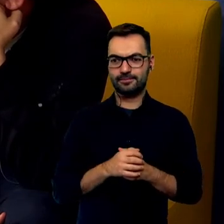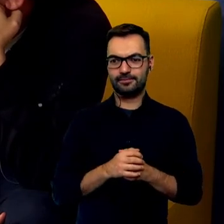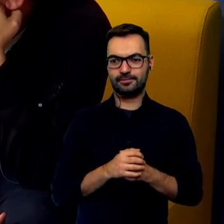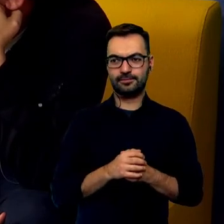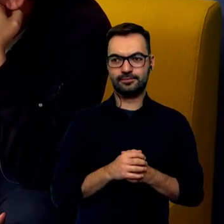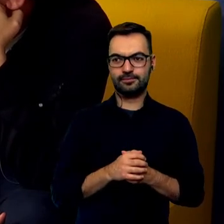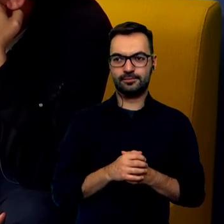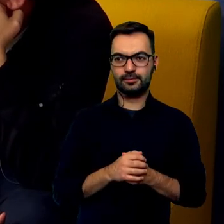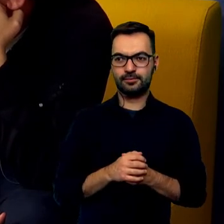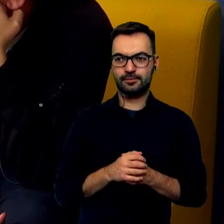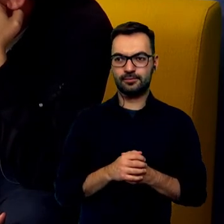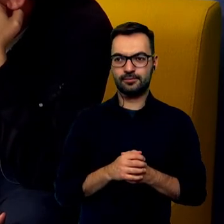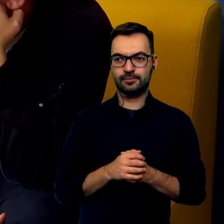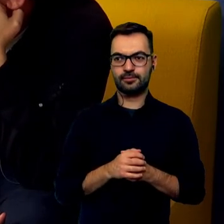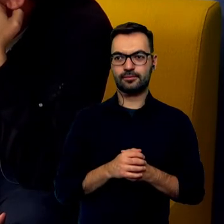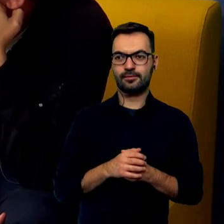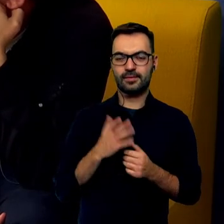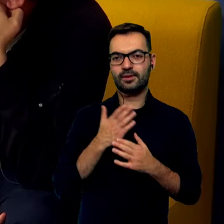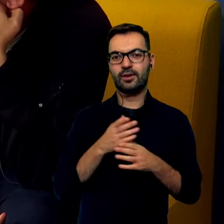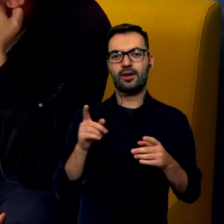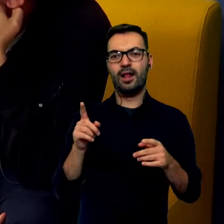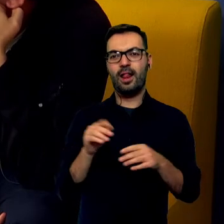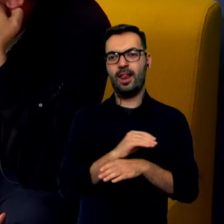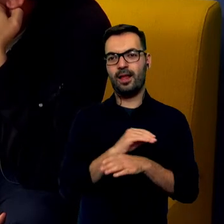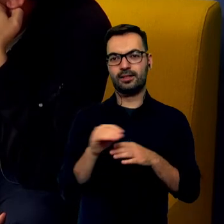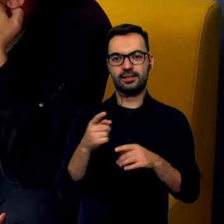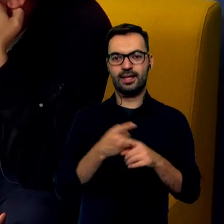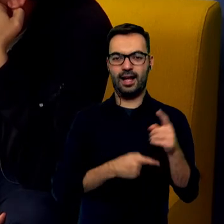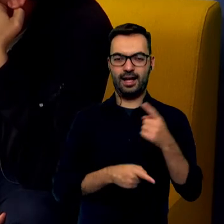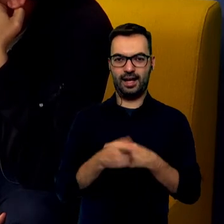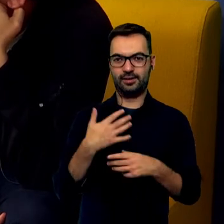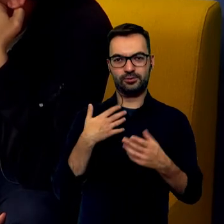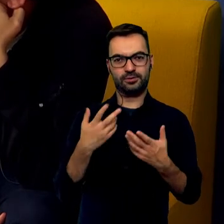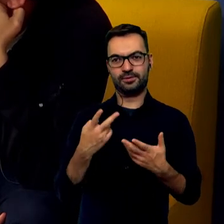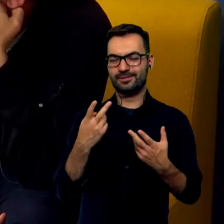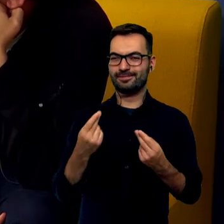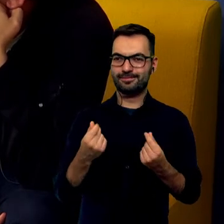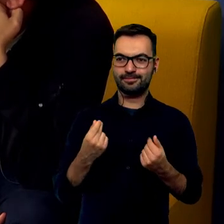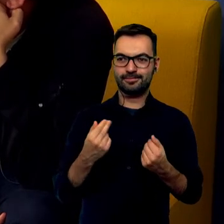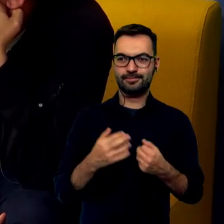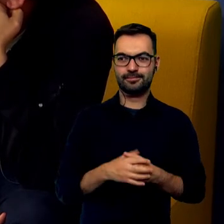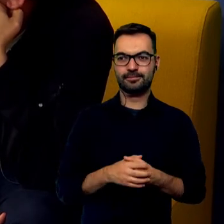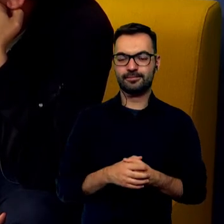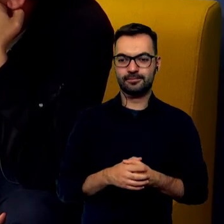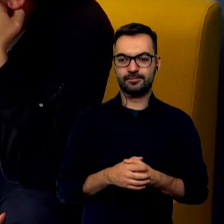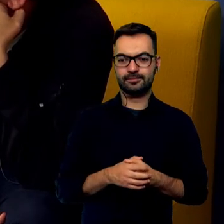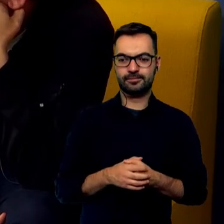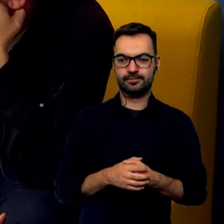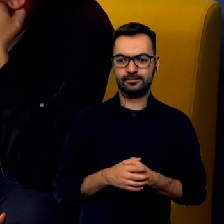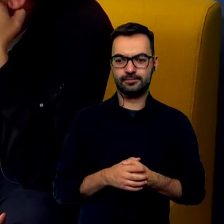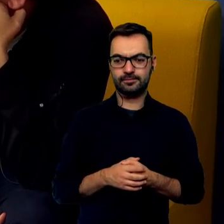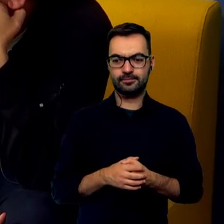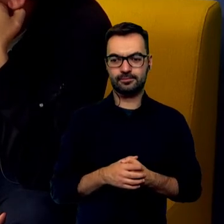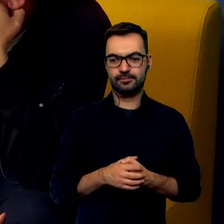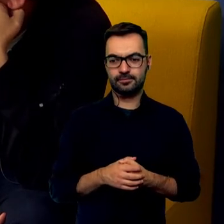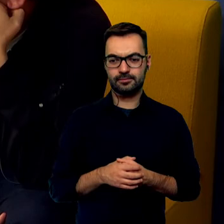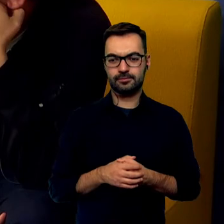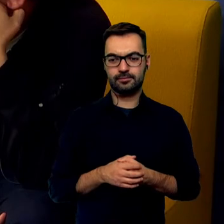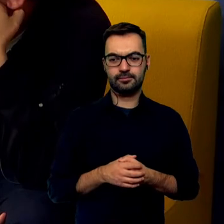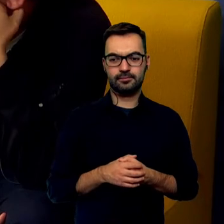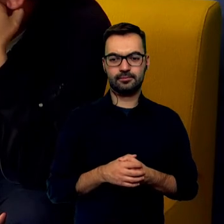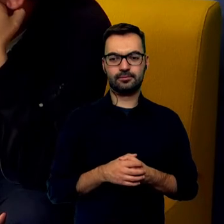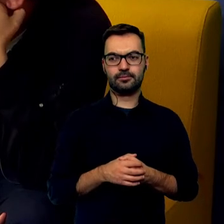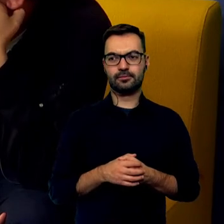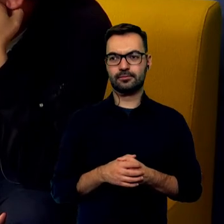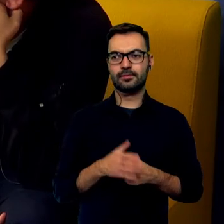tym momencie leczenie ran i po jakichś takich systemach, z których